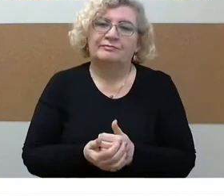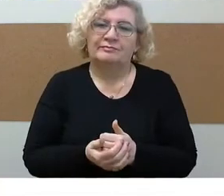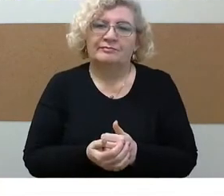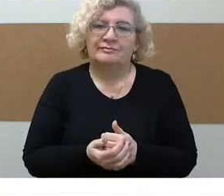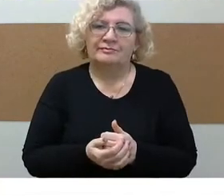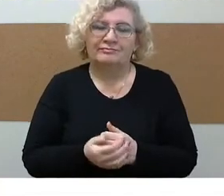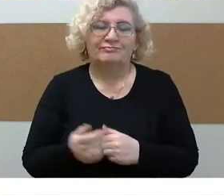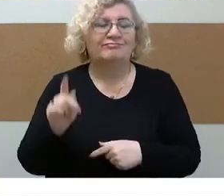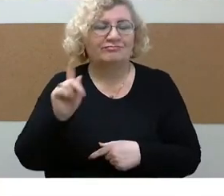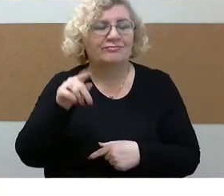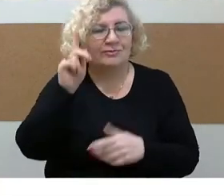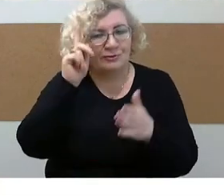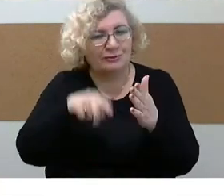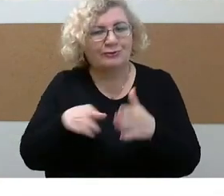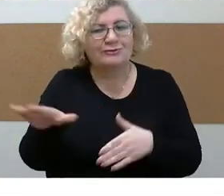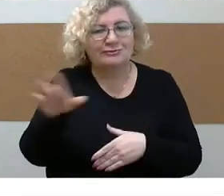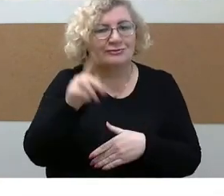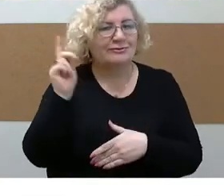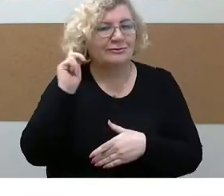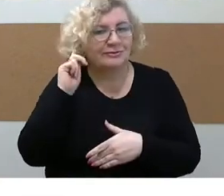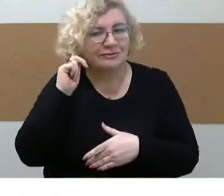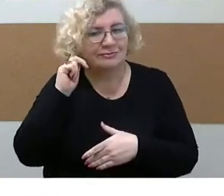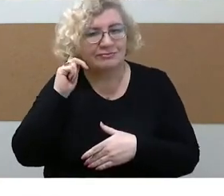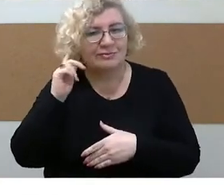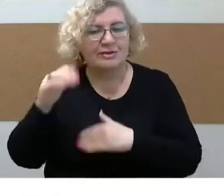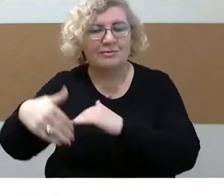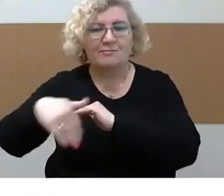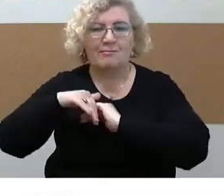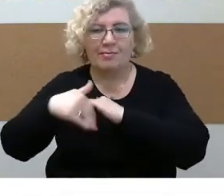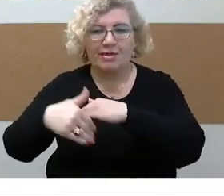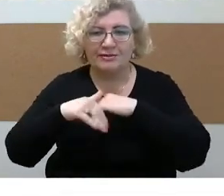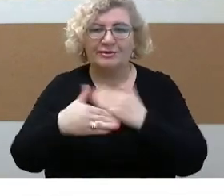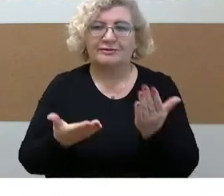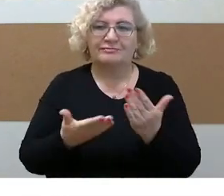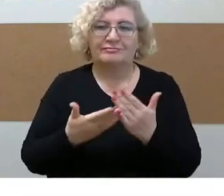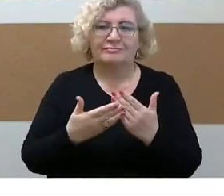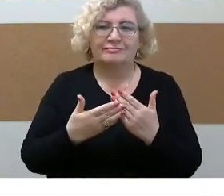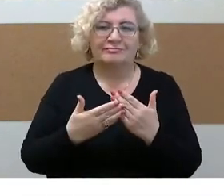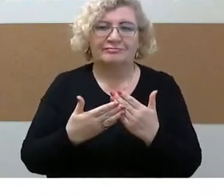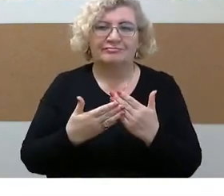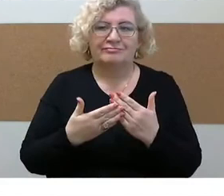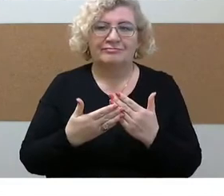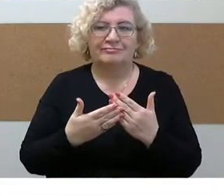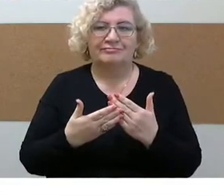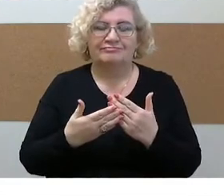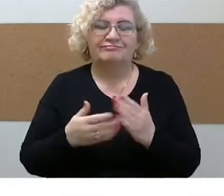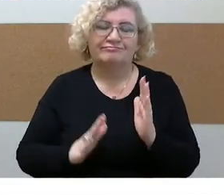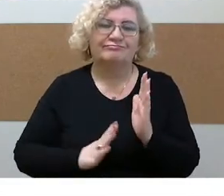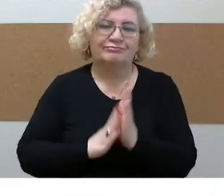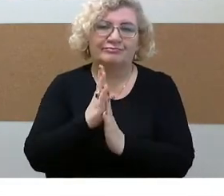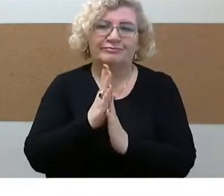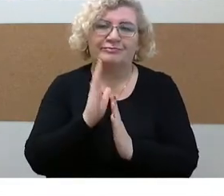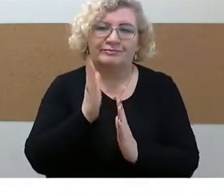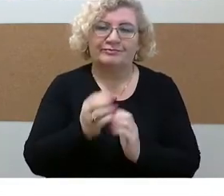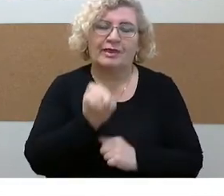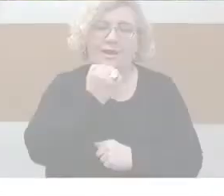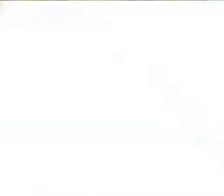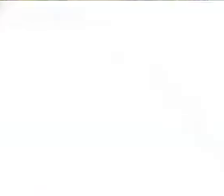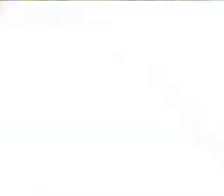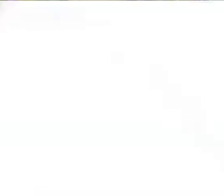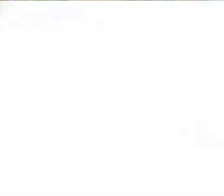bus išgirstas ir tikimės bendradarbiavimo ir veikimo sekantį dešimtmetį proveržį šitoje srityje. Ačiū.